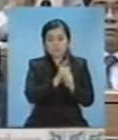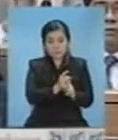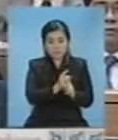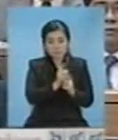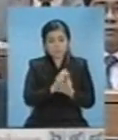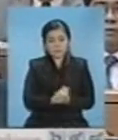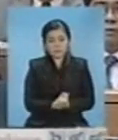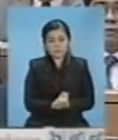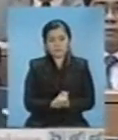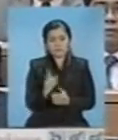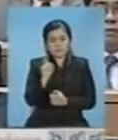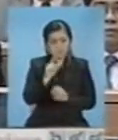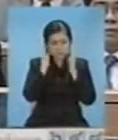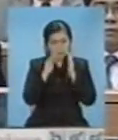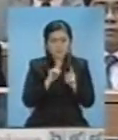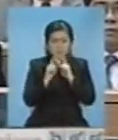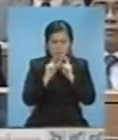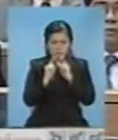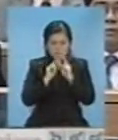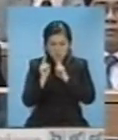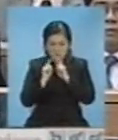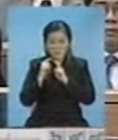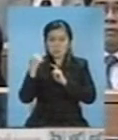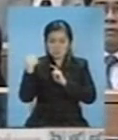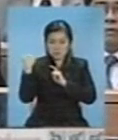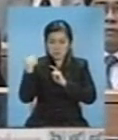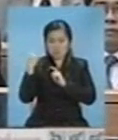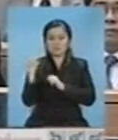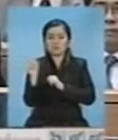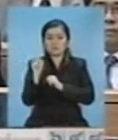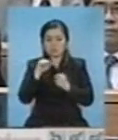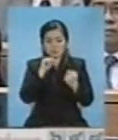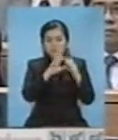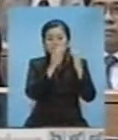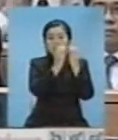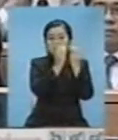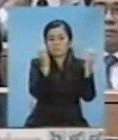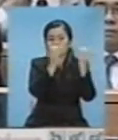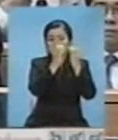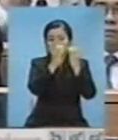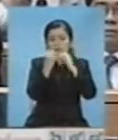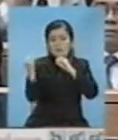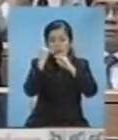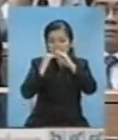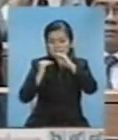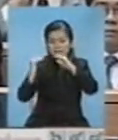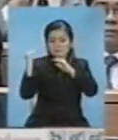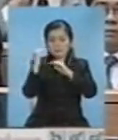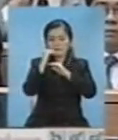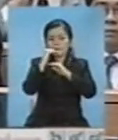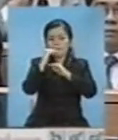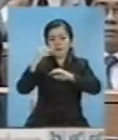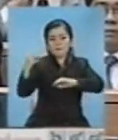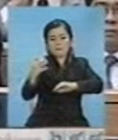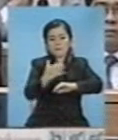จึงเกิดข้อวิพากษ์วิจารณ์ว่าเกิดรัฐบาลที่ลุกแก่อำนาจกินรวบ